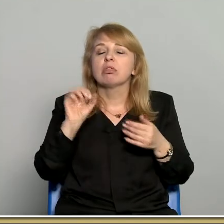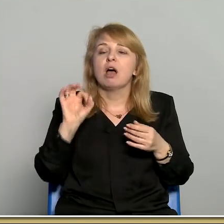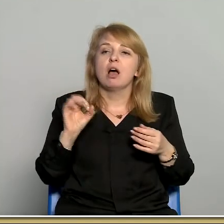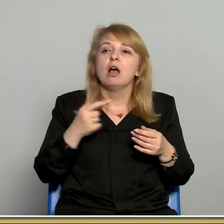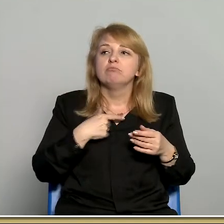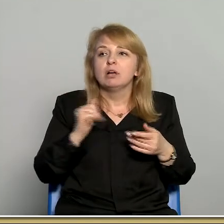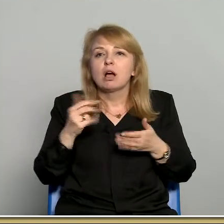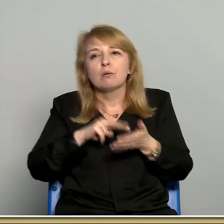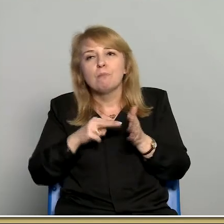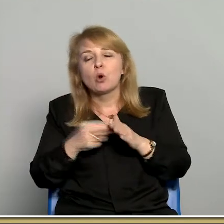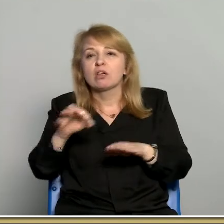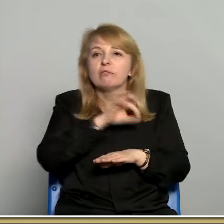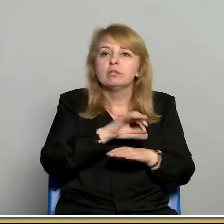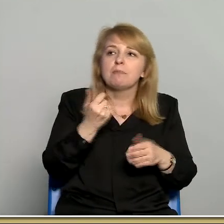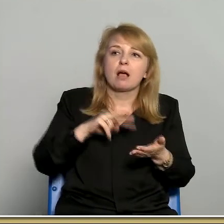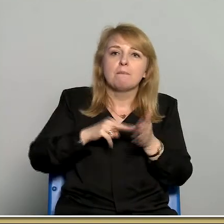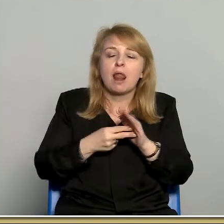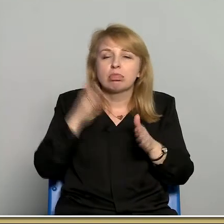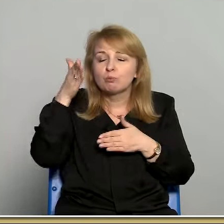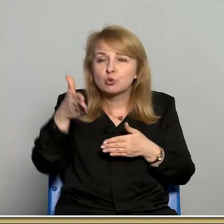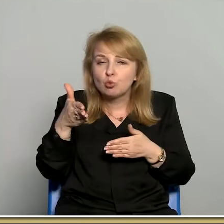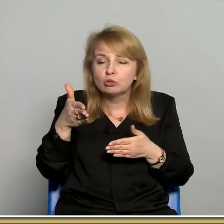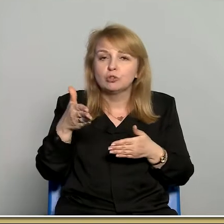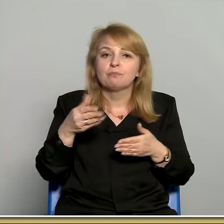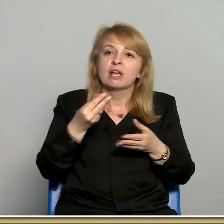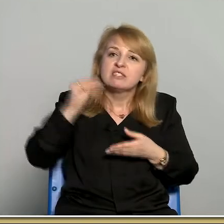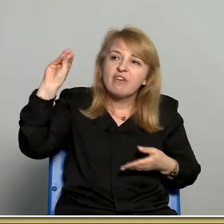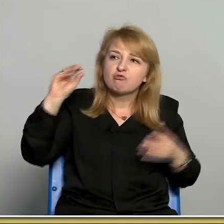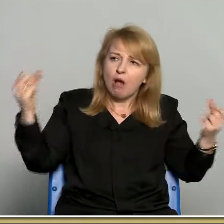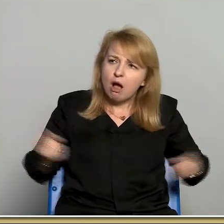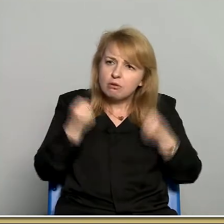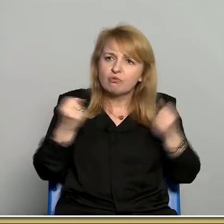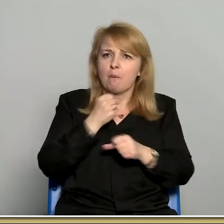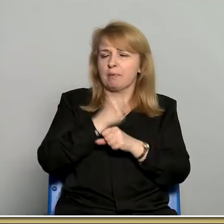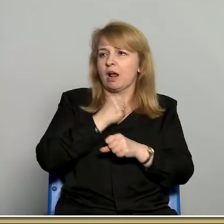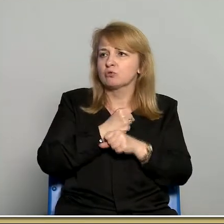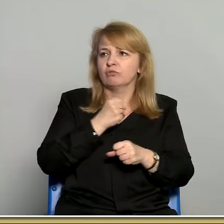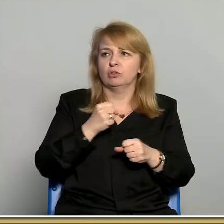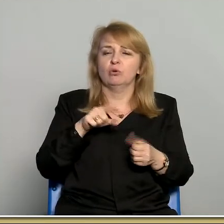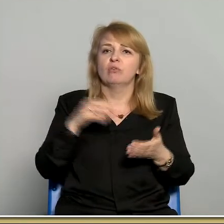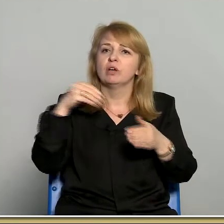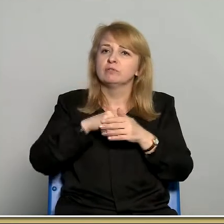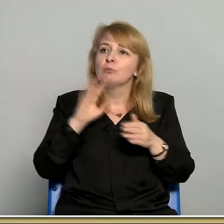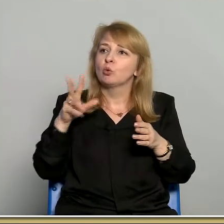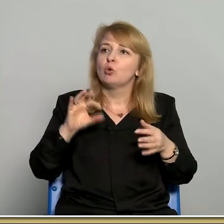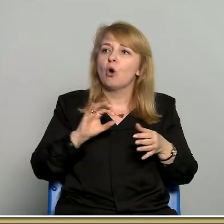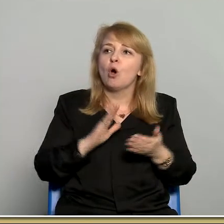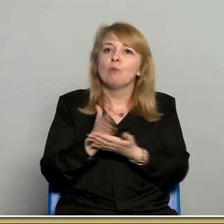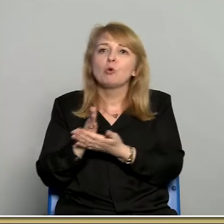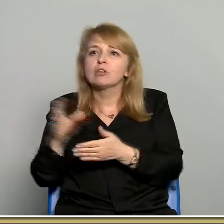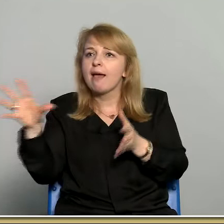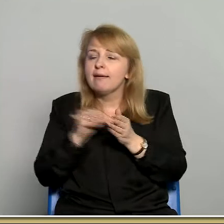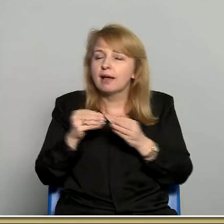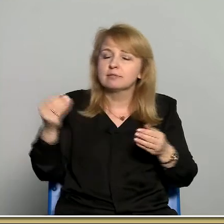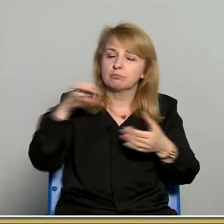względu na konieczność oceny strategii RIT-owskich. Zwiększenie zaangażowania pracowników instytucji pośredniczących do oceny